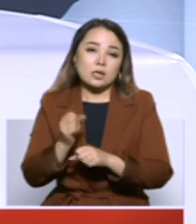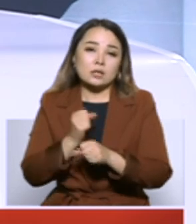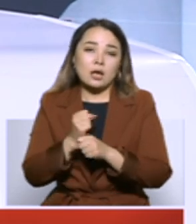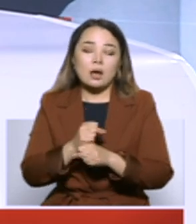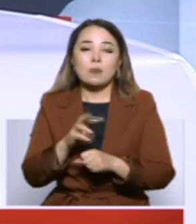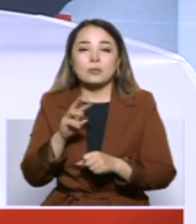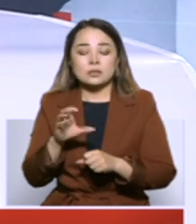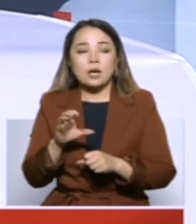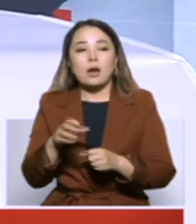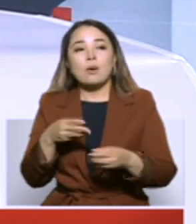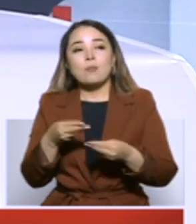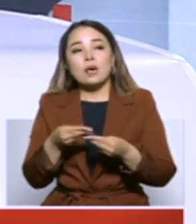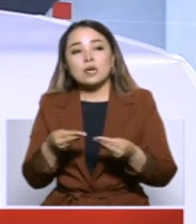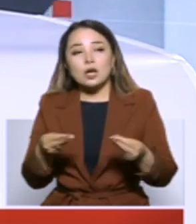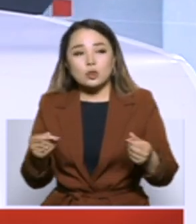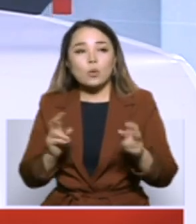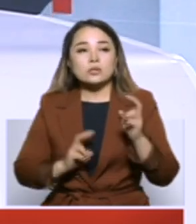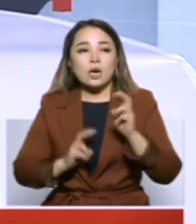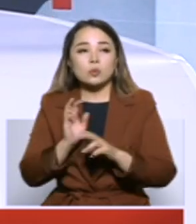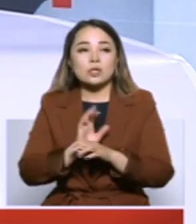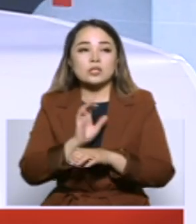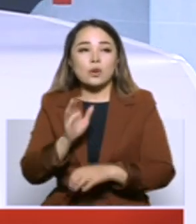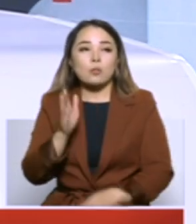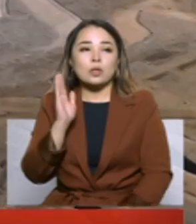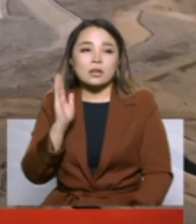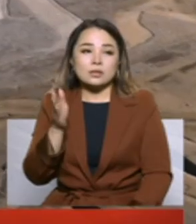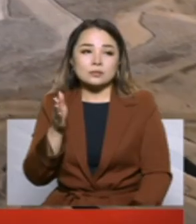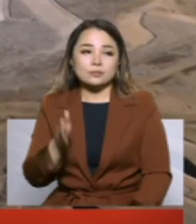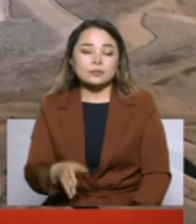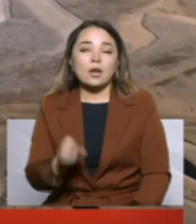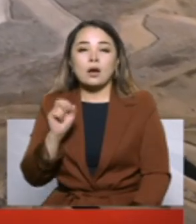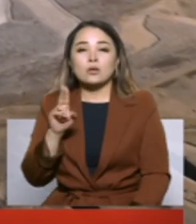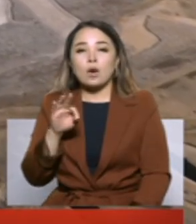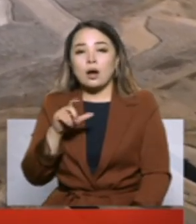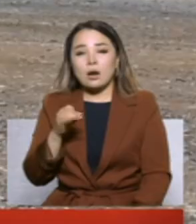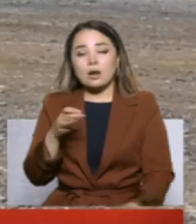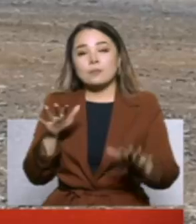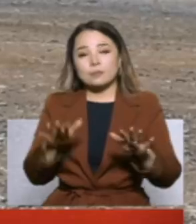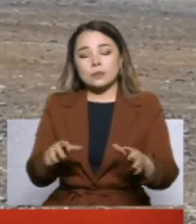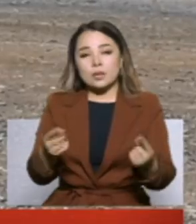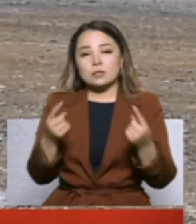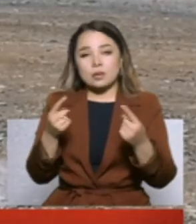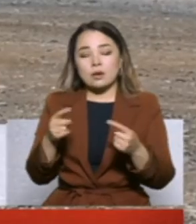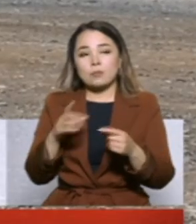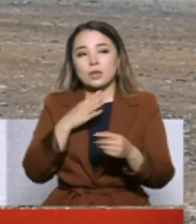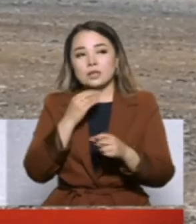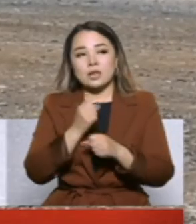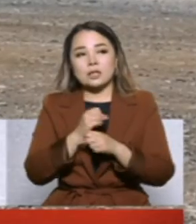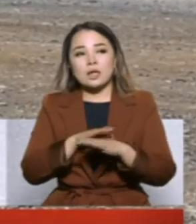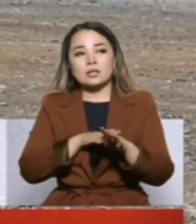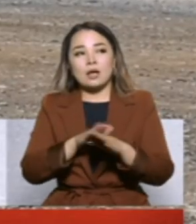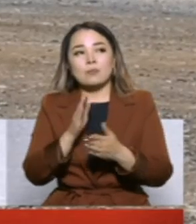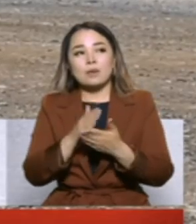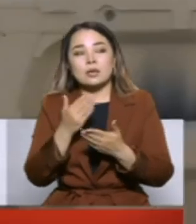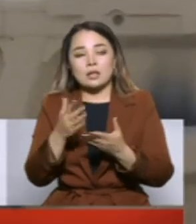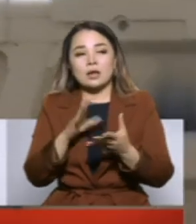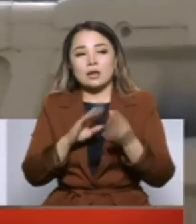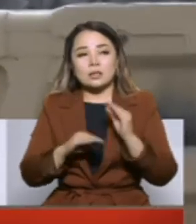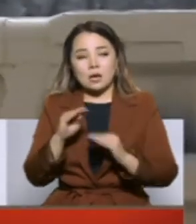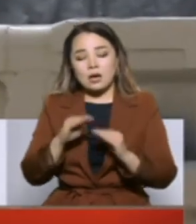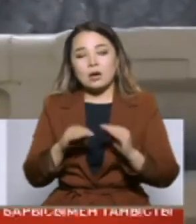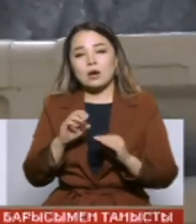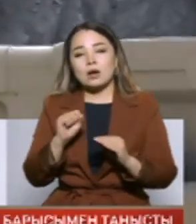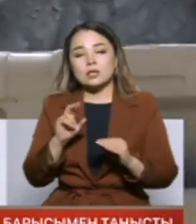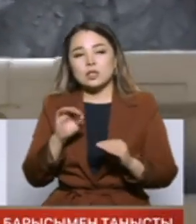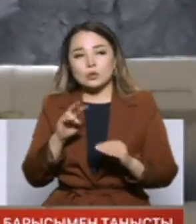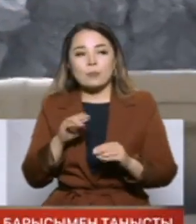мыс балқыту зауытына жіберіледі. Ақтоғай ашық типтегі ірі ауқымды мыс кешені. Оксидті кеннен, катодты